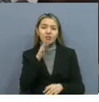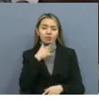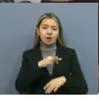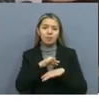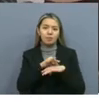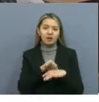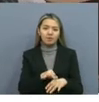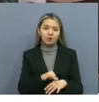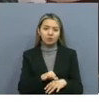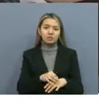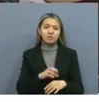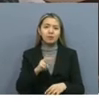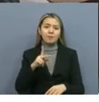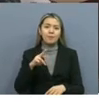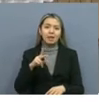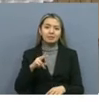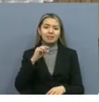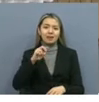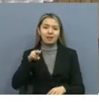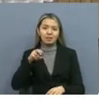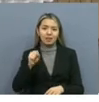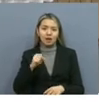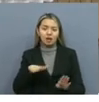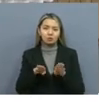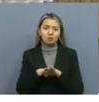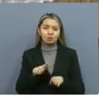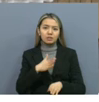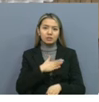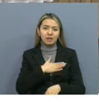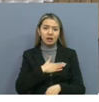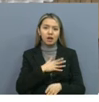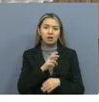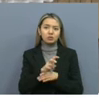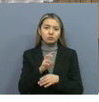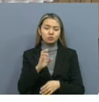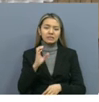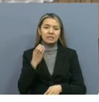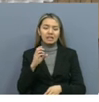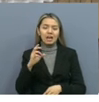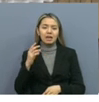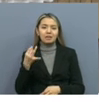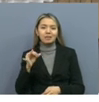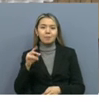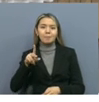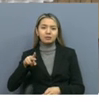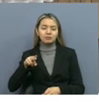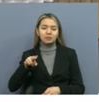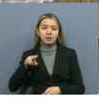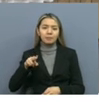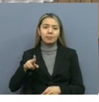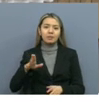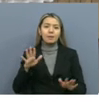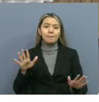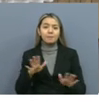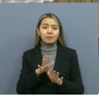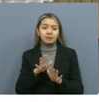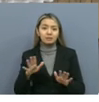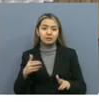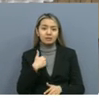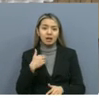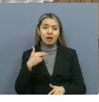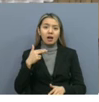және жұма уақытында мен домбыраға барамын. Және де вокалға дүйсенбі, сәрсенбі